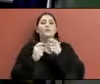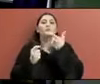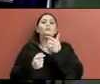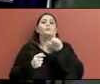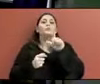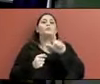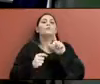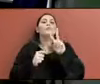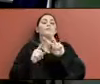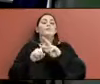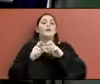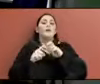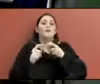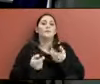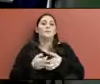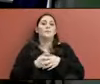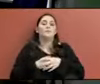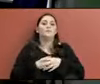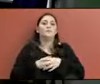dediğimiz bir